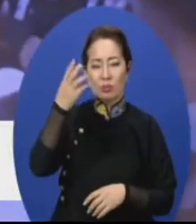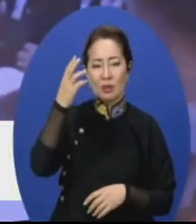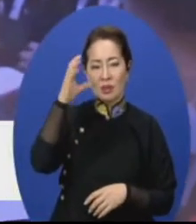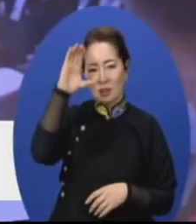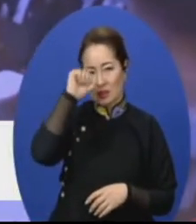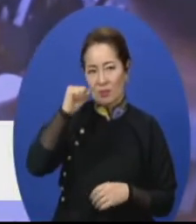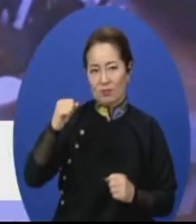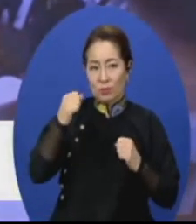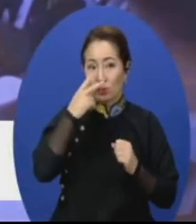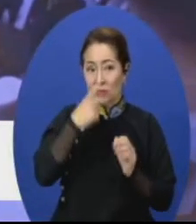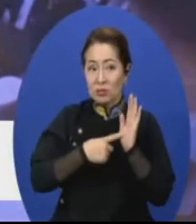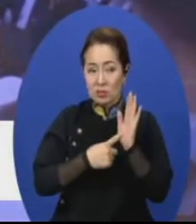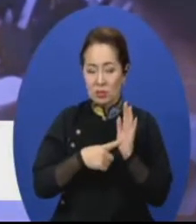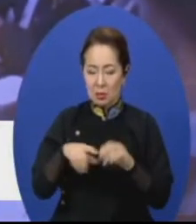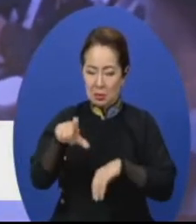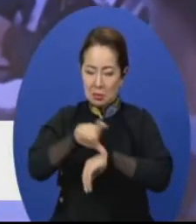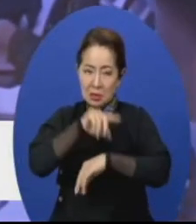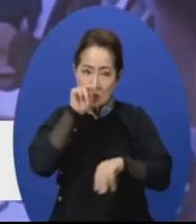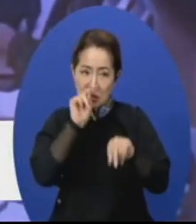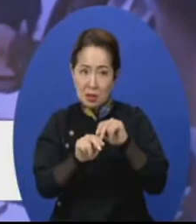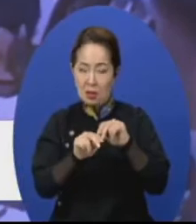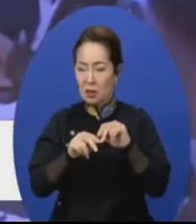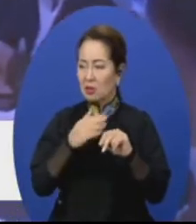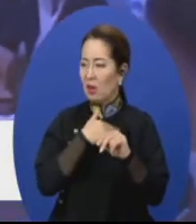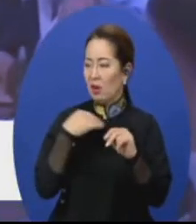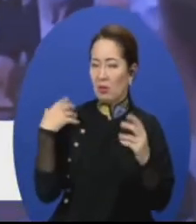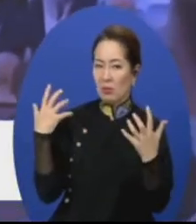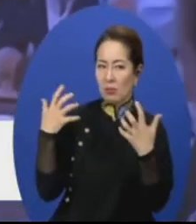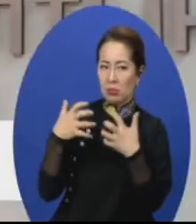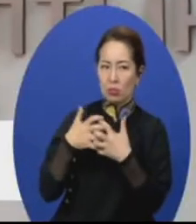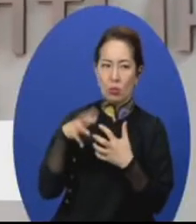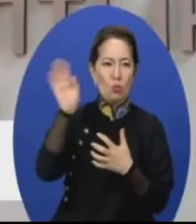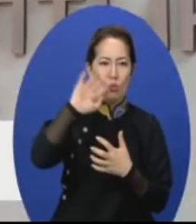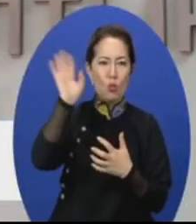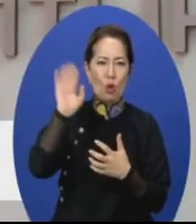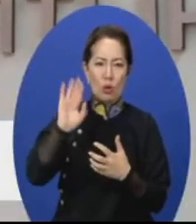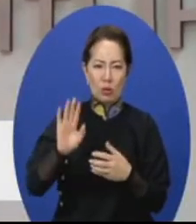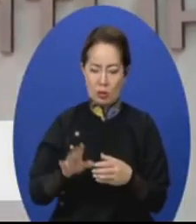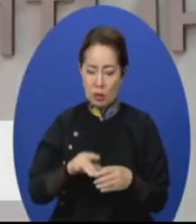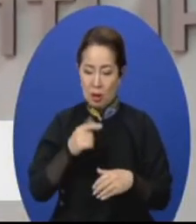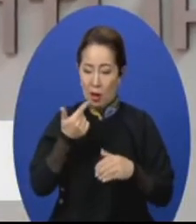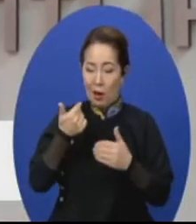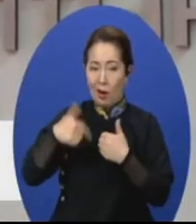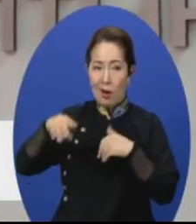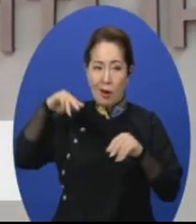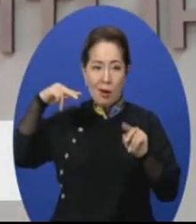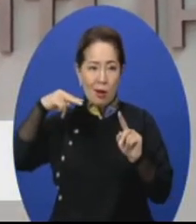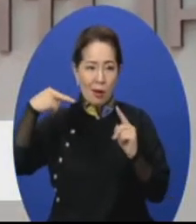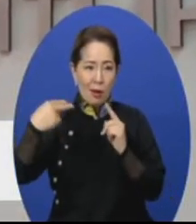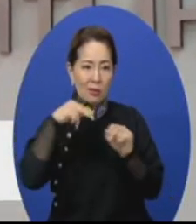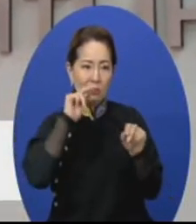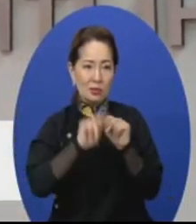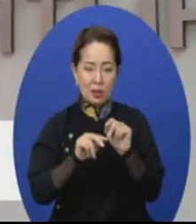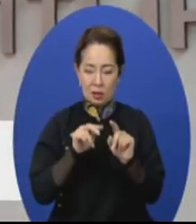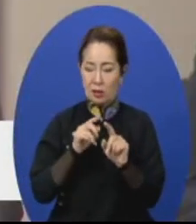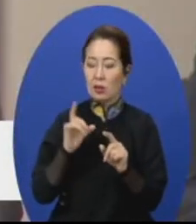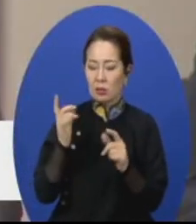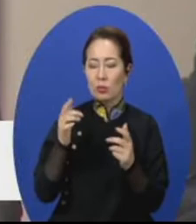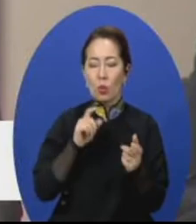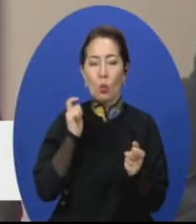мэдэлтэй дарга нартаа мэрэгжлийн хяналт нэг бүлэгт байж огт болохгүй. Хөндлөнгөөс хяндаг хуучин хэлбэрт нь шилжүүлэх нь зүйтэй гэж үзсэн